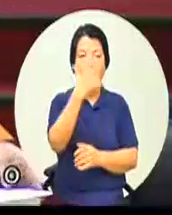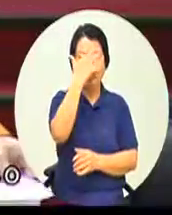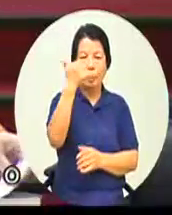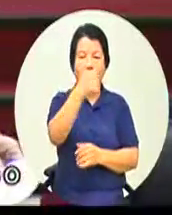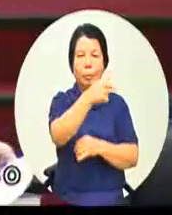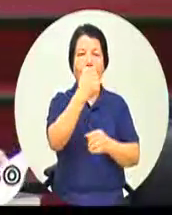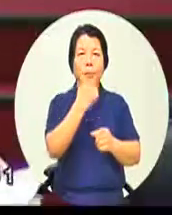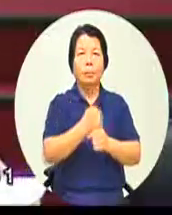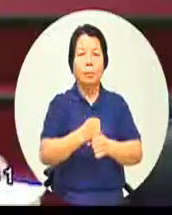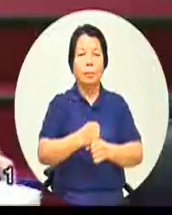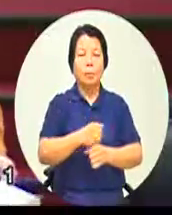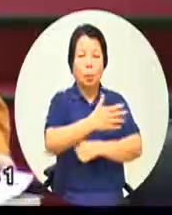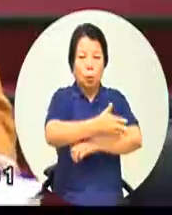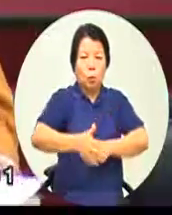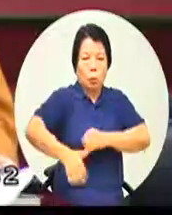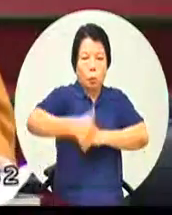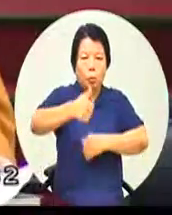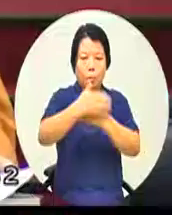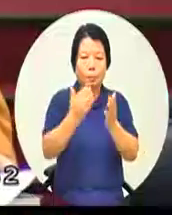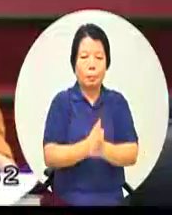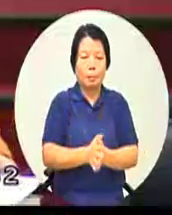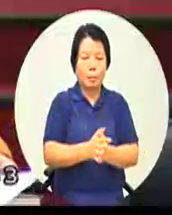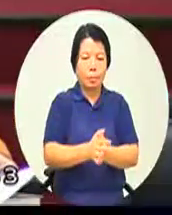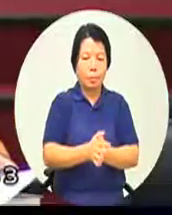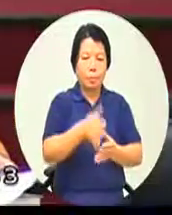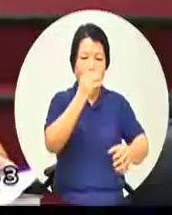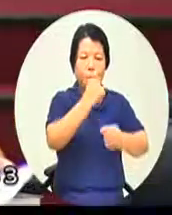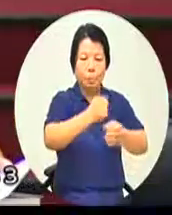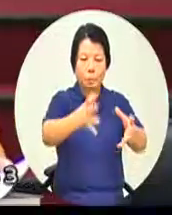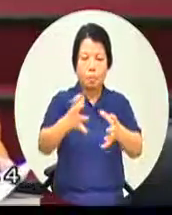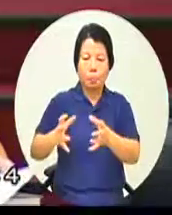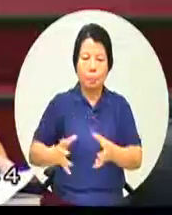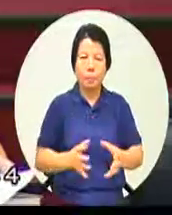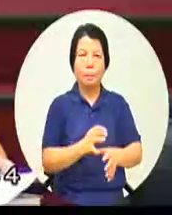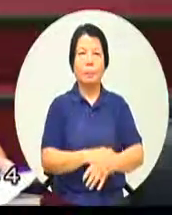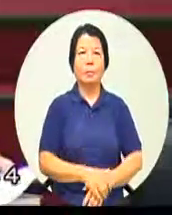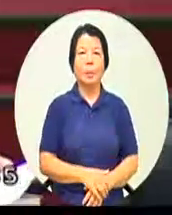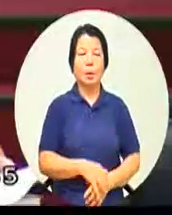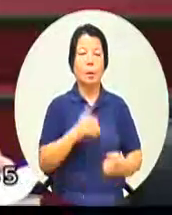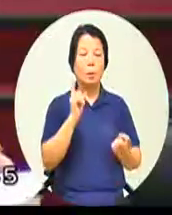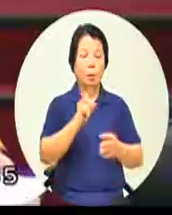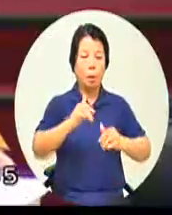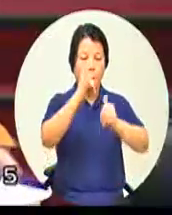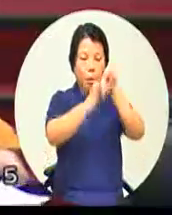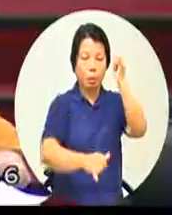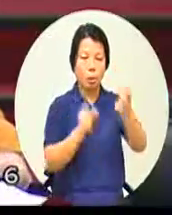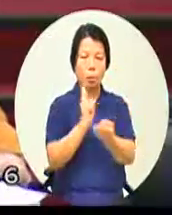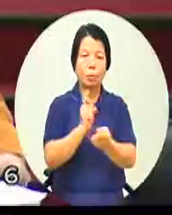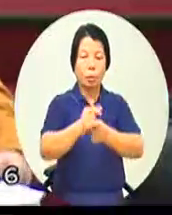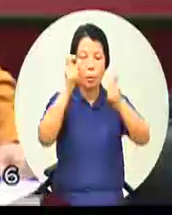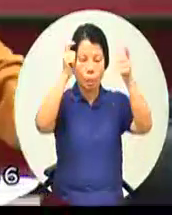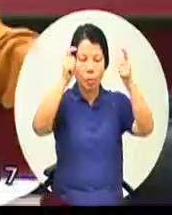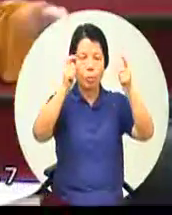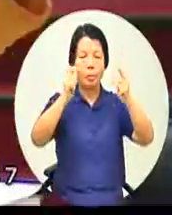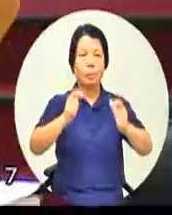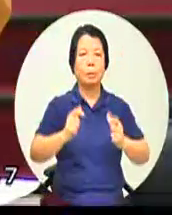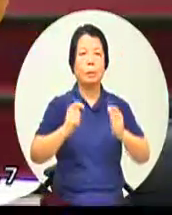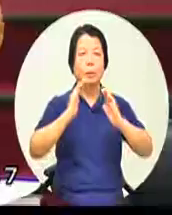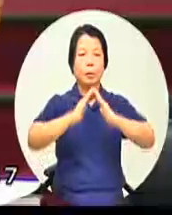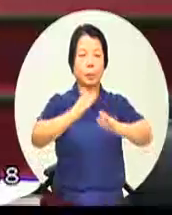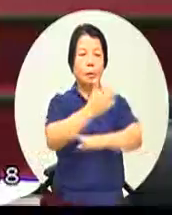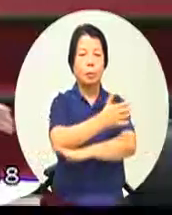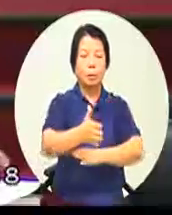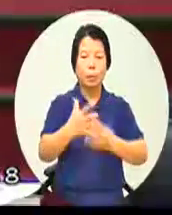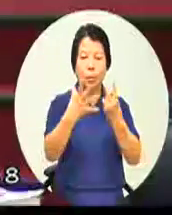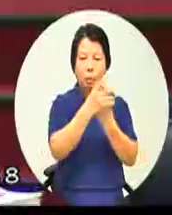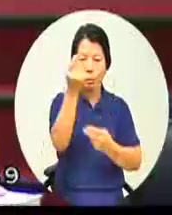县官吼，伊一手来去做的啦。从即款的历史，对咱高雄市、高雄县市合并落吼，即应